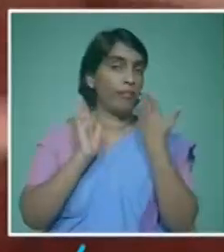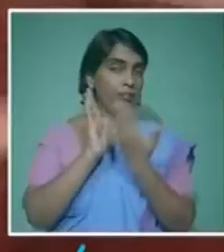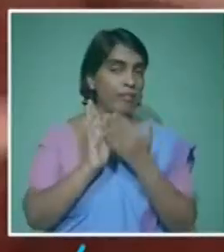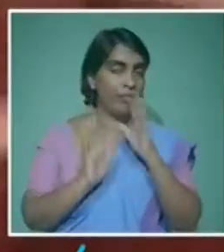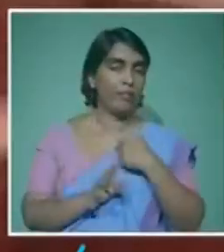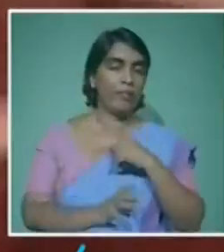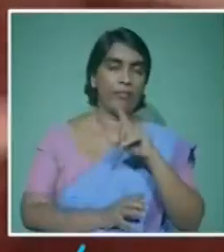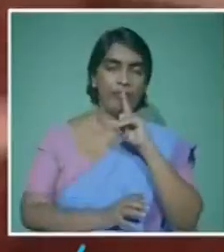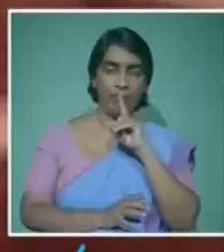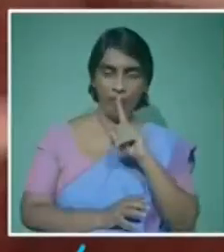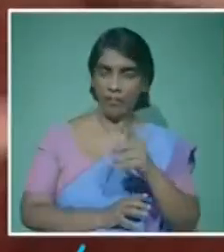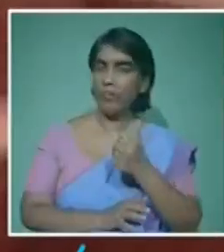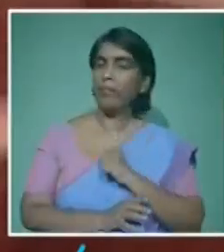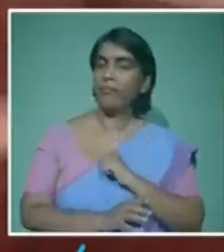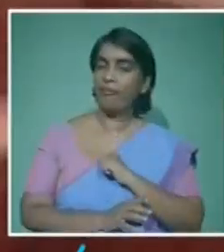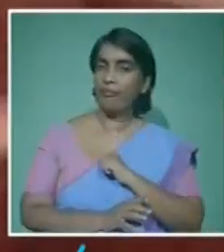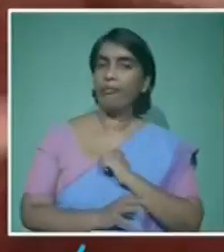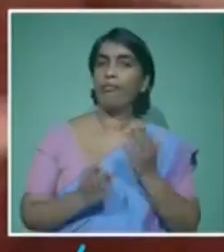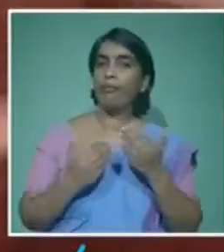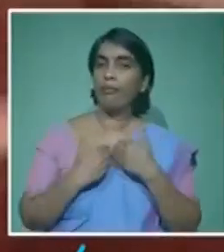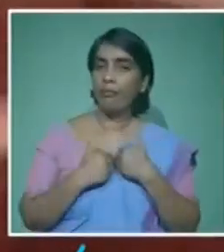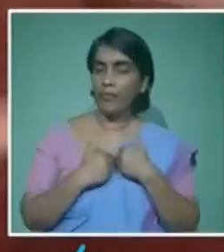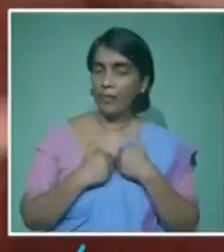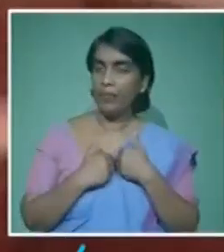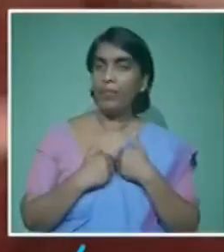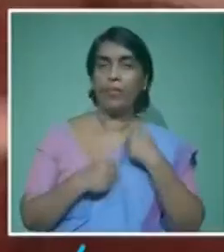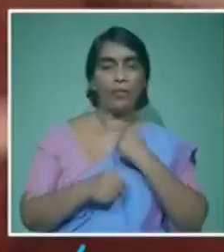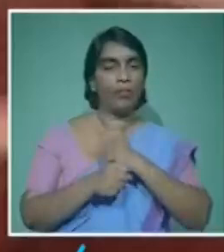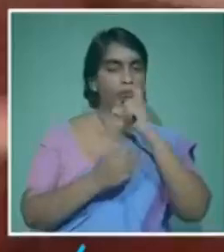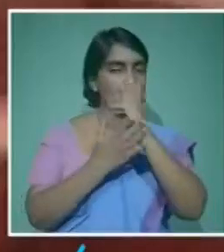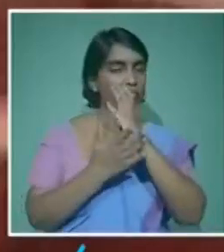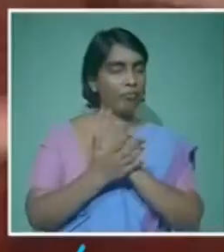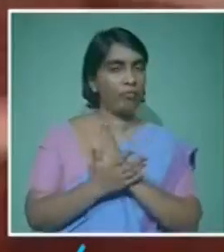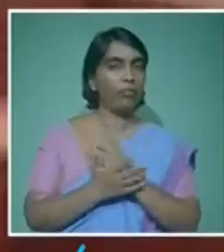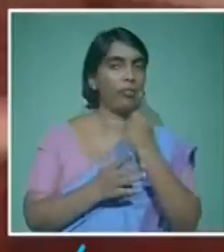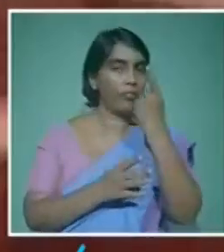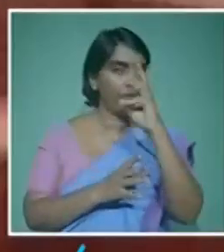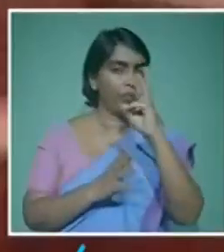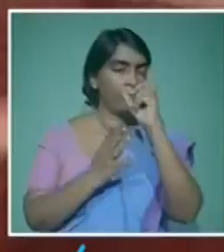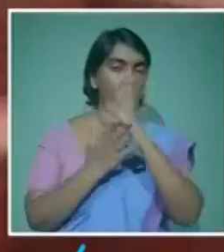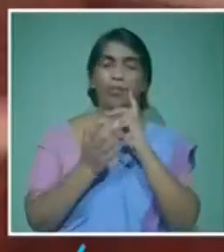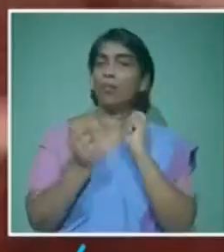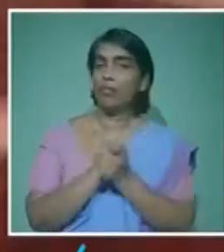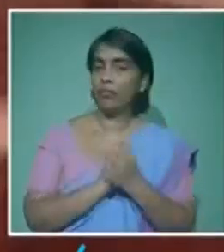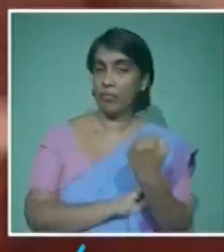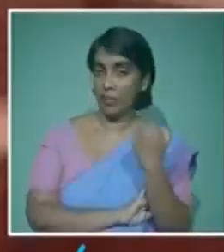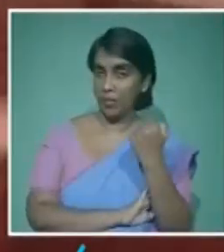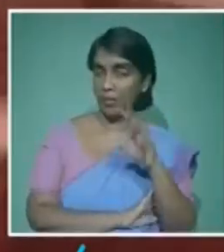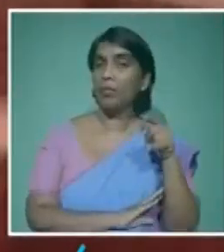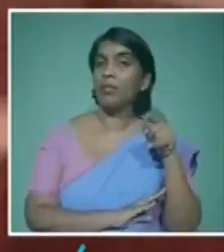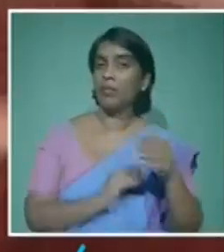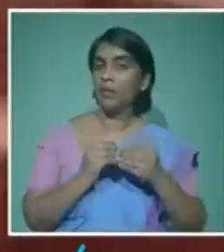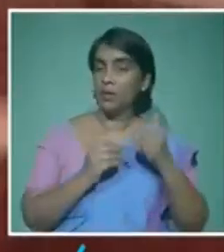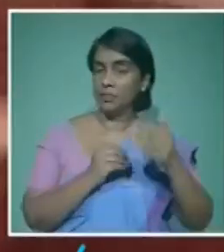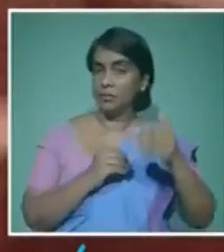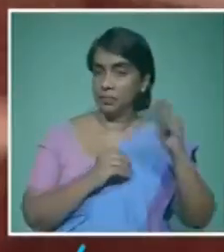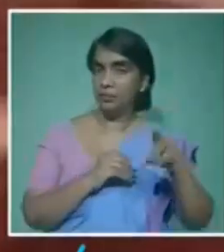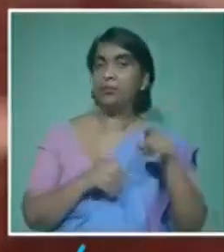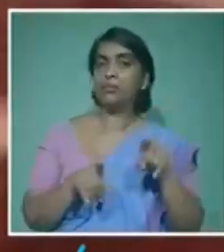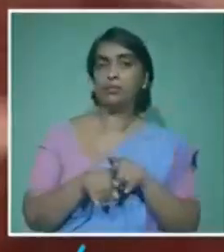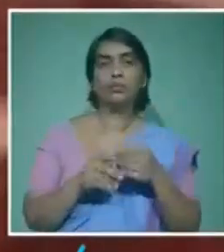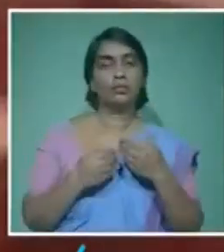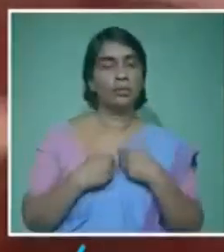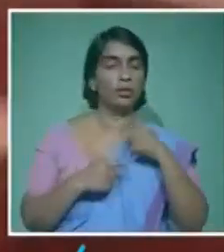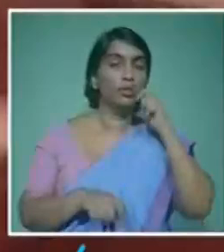இருக்கின்ற எமது அரசியல் ஜாப்பின் பயன்மூண்டா திருத்தத்தை பலப்படுத்தி அதனை முன்னெடுப்பதையே எமது மக்களின் அரசியல் ரீதியான